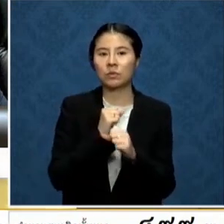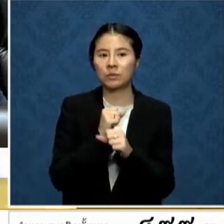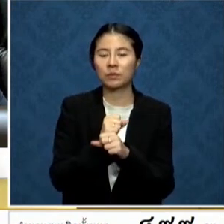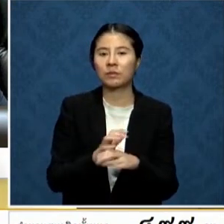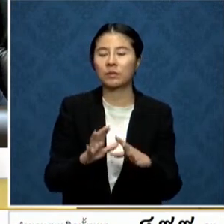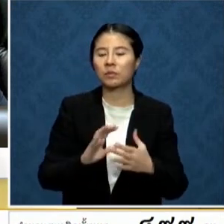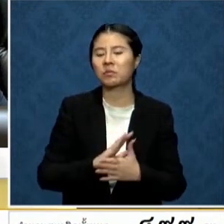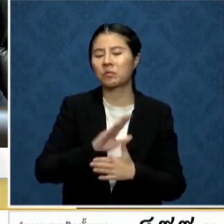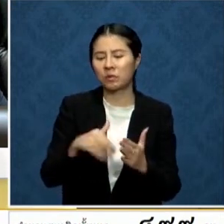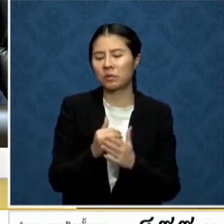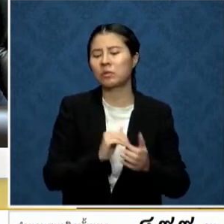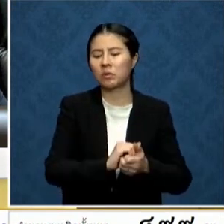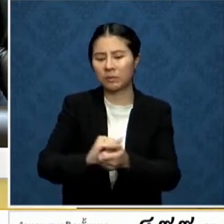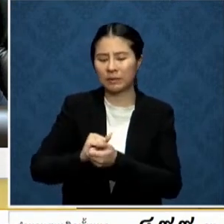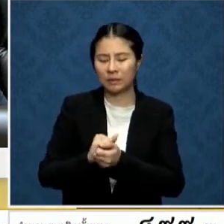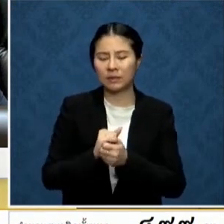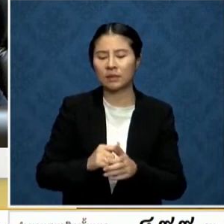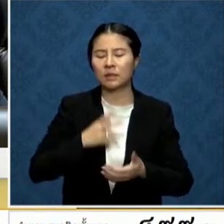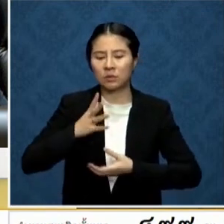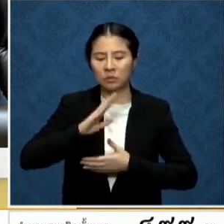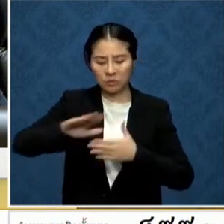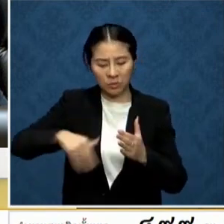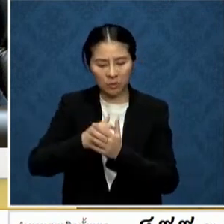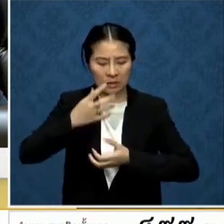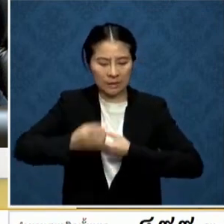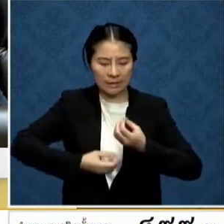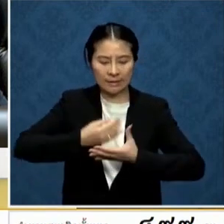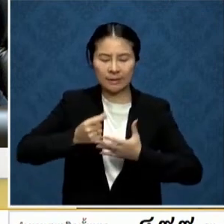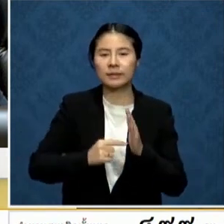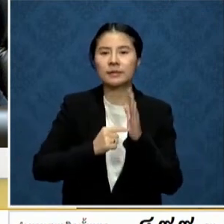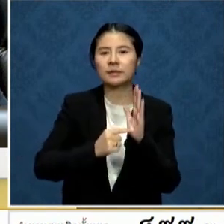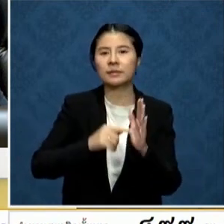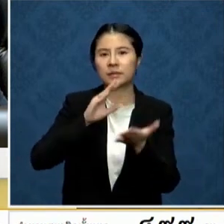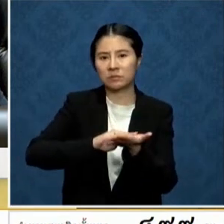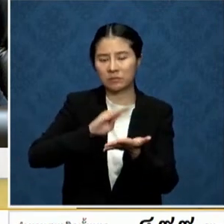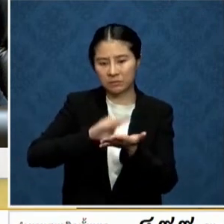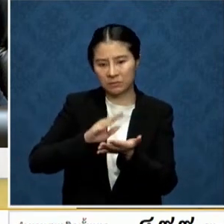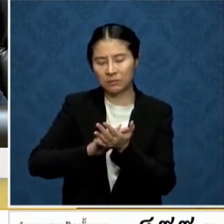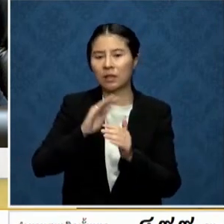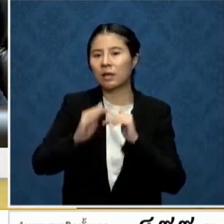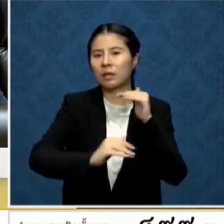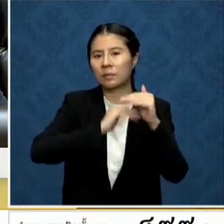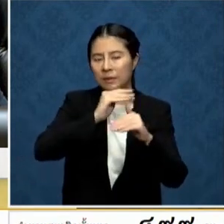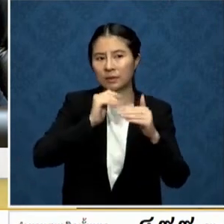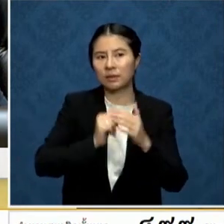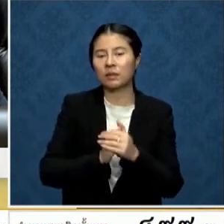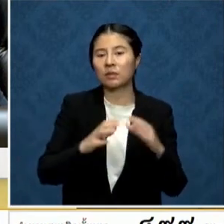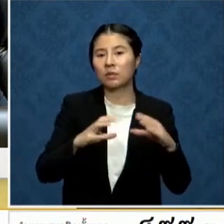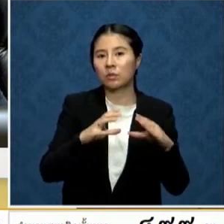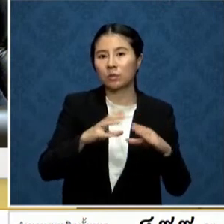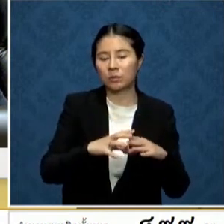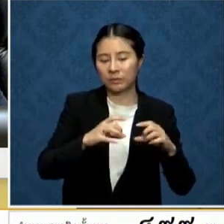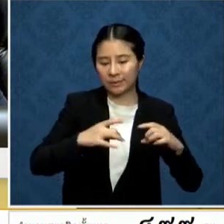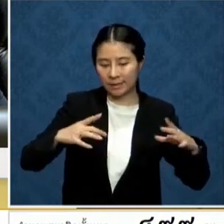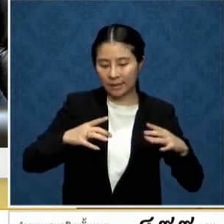ได้ความรู้ร่วมไม้ร่วมมือความคิดเห็นที่จะช่วยกันเสนอให้สภาแห่งนี้ดำเนินไปในทิศทางที่ทั้งสสฝ่ายค้านและฝ่าย